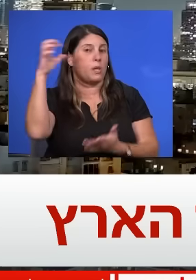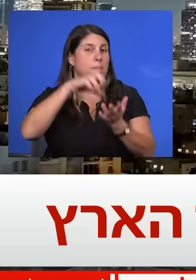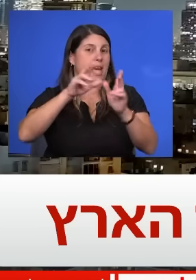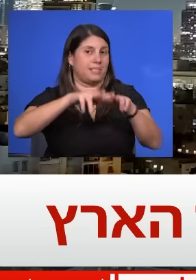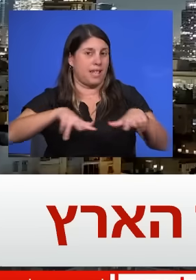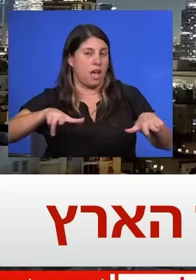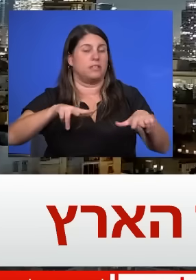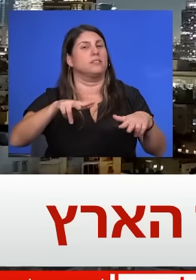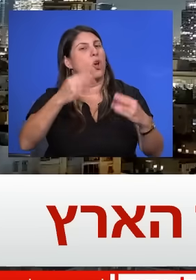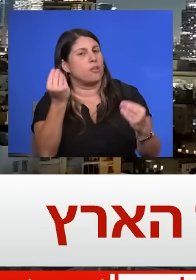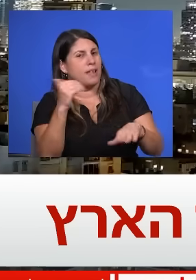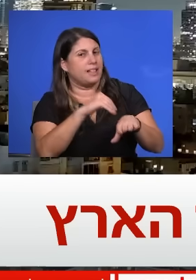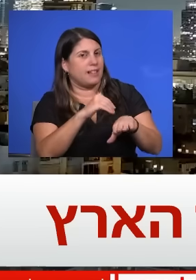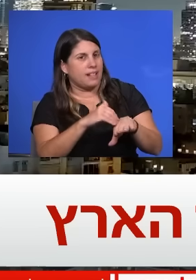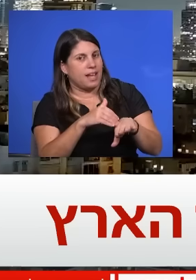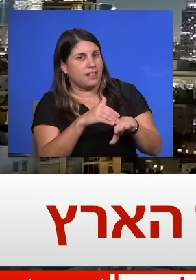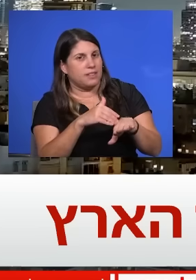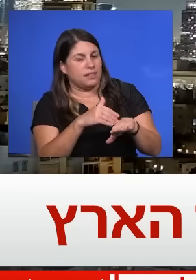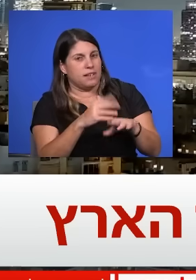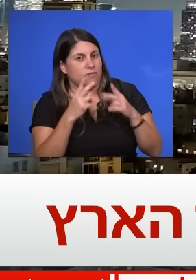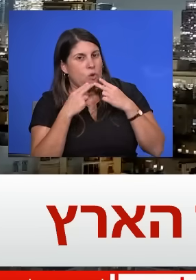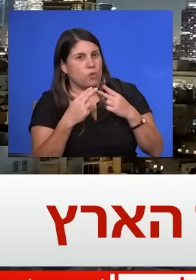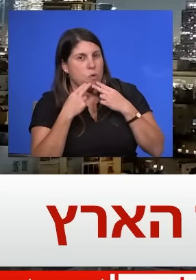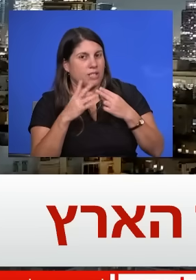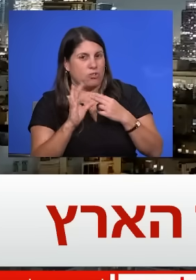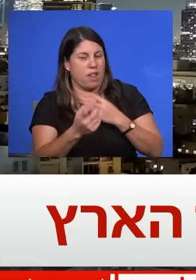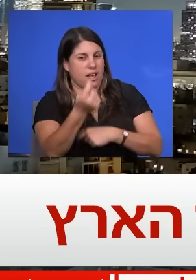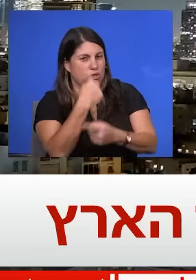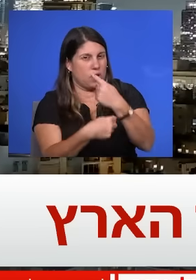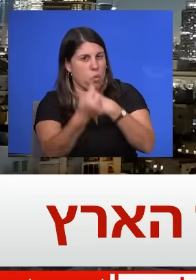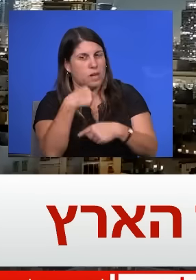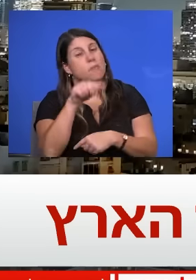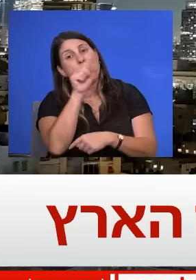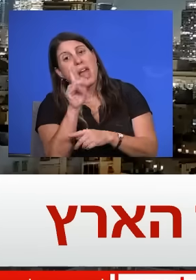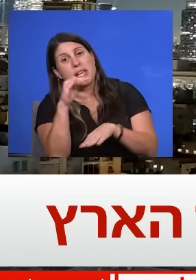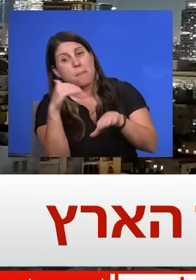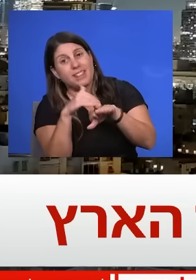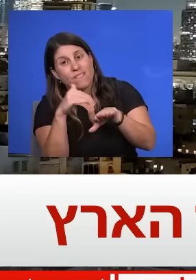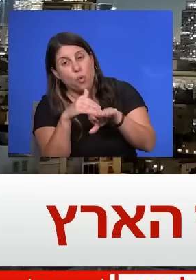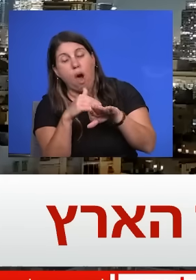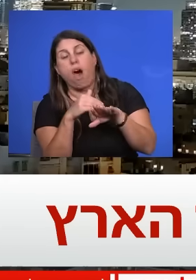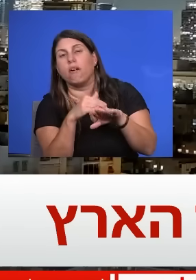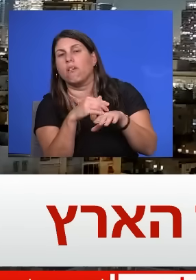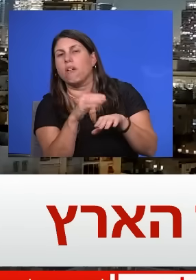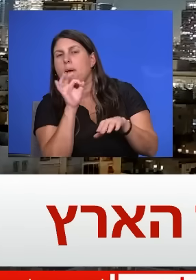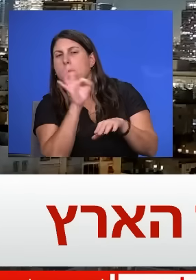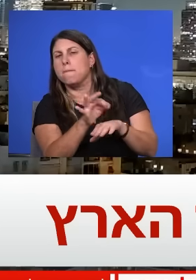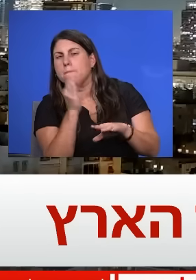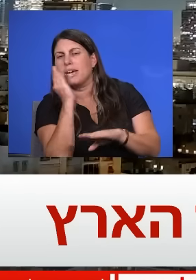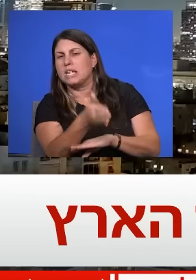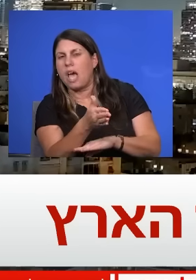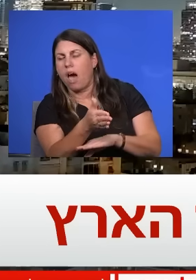נתעדכן בתוצאות השיגורים האלה, אולי גם דיווח על איזושהי פגיעה ישירה באחד